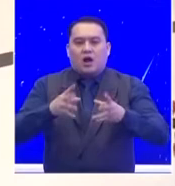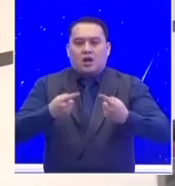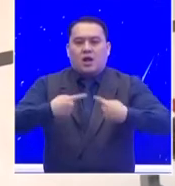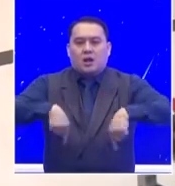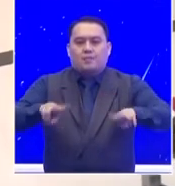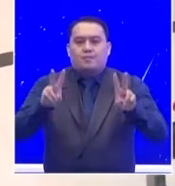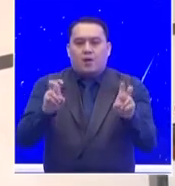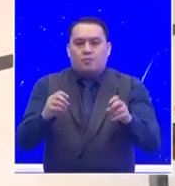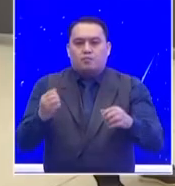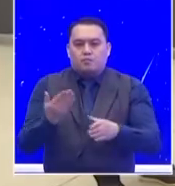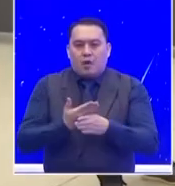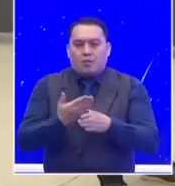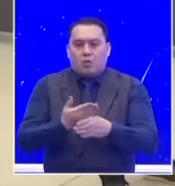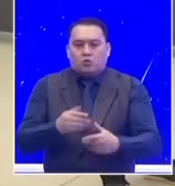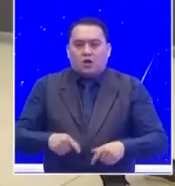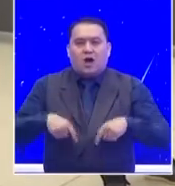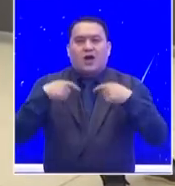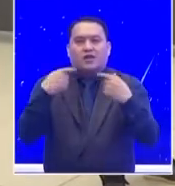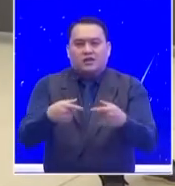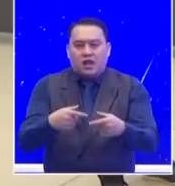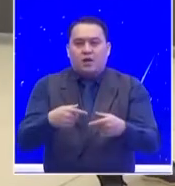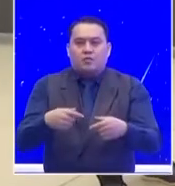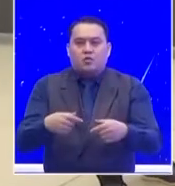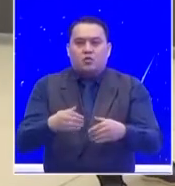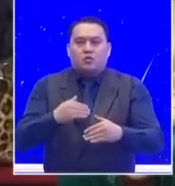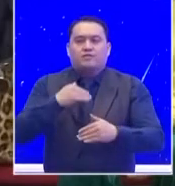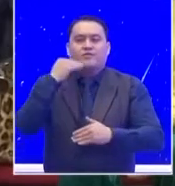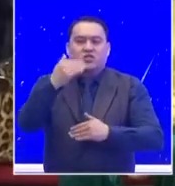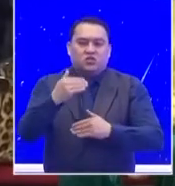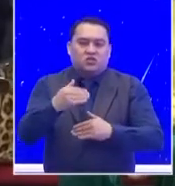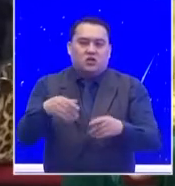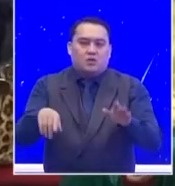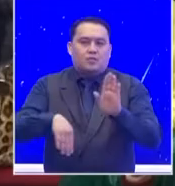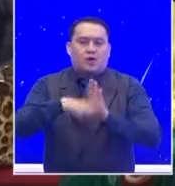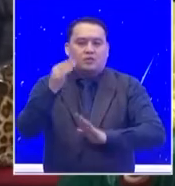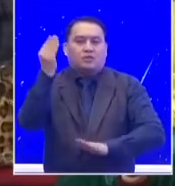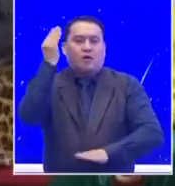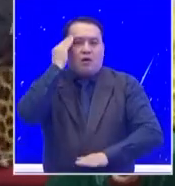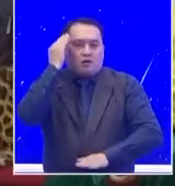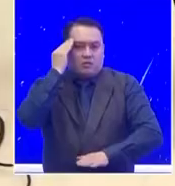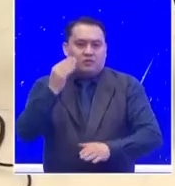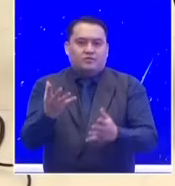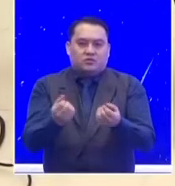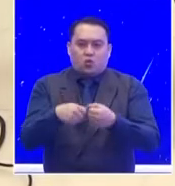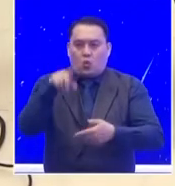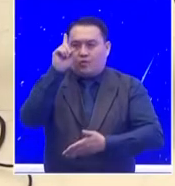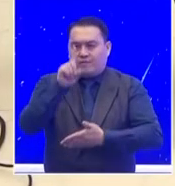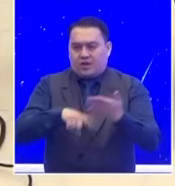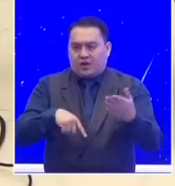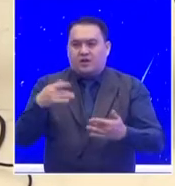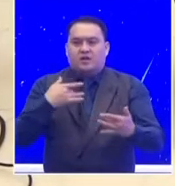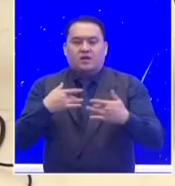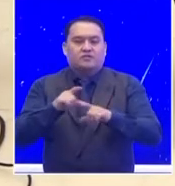Алеме» поможет участникам шагнуть еще на одну ступень выше в совершенствовании таланта и обрести уверенность на